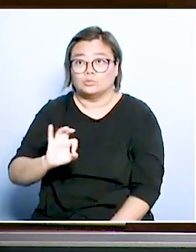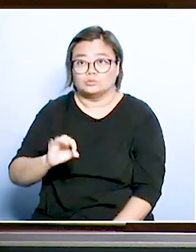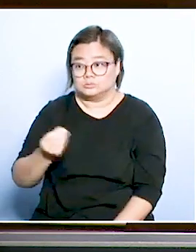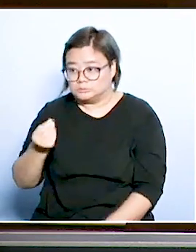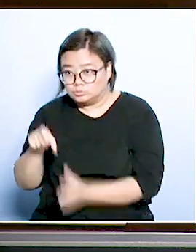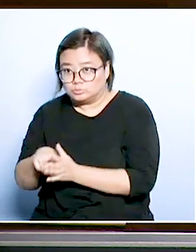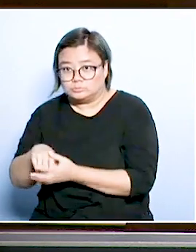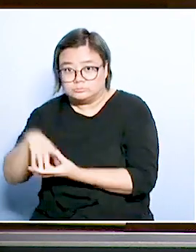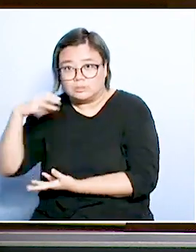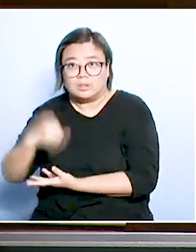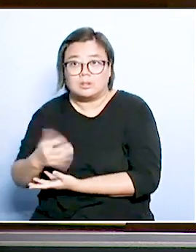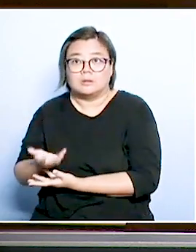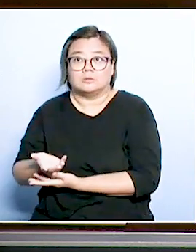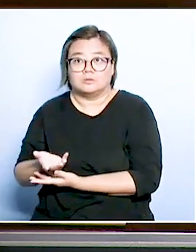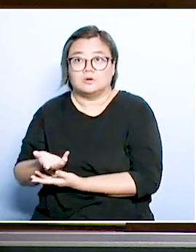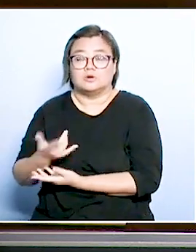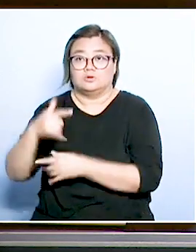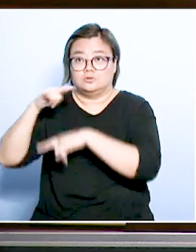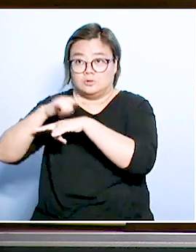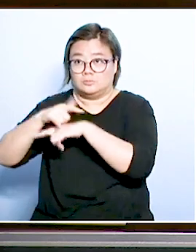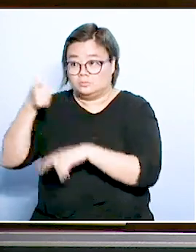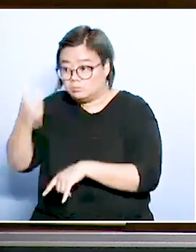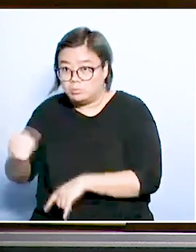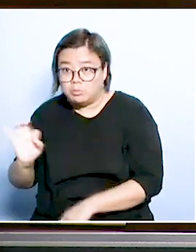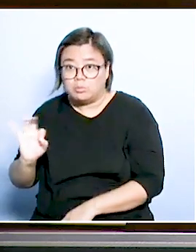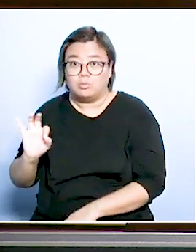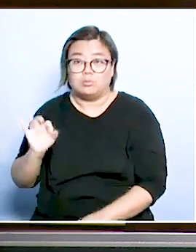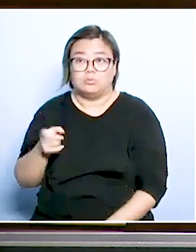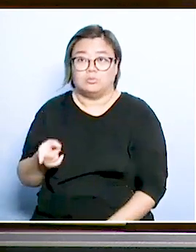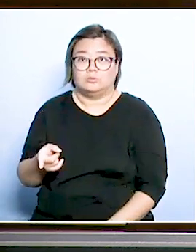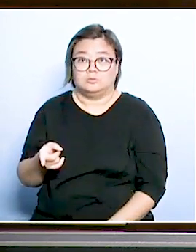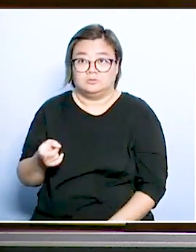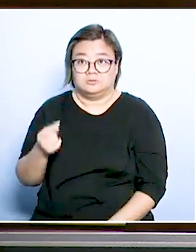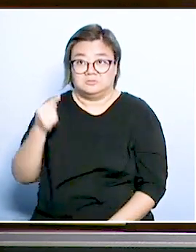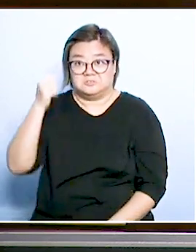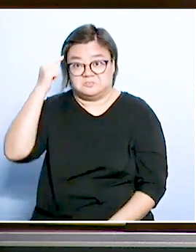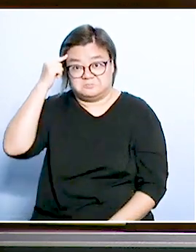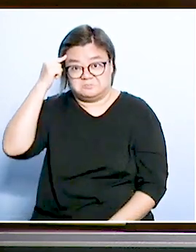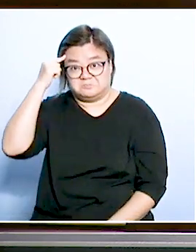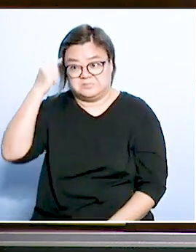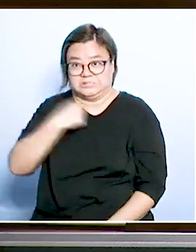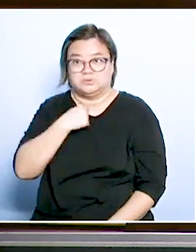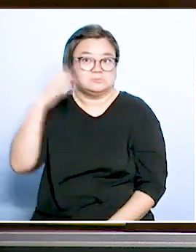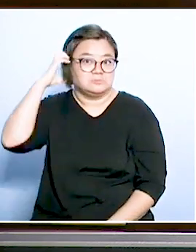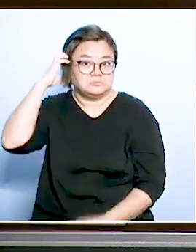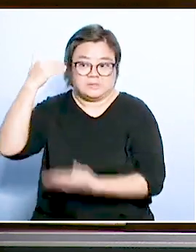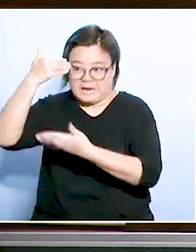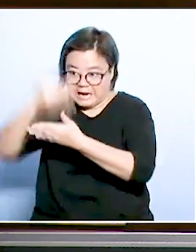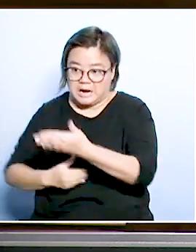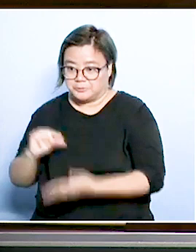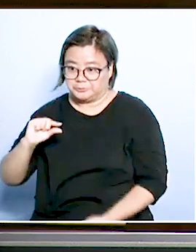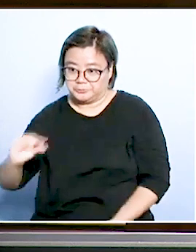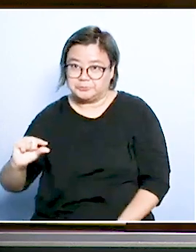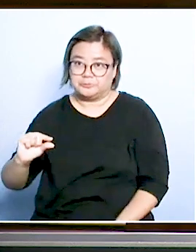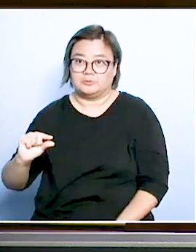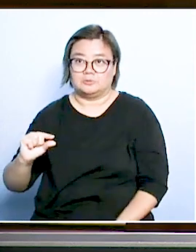佢老公攞個公積金65歲先有，你都扣佢啲津貼嘅。有個咁嘅火星特首，有個咁